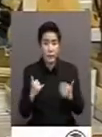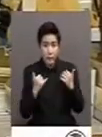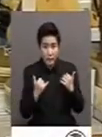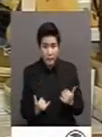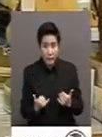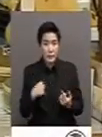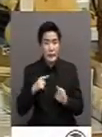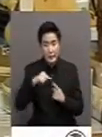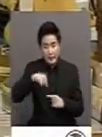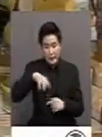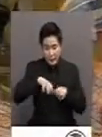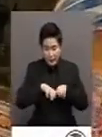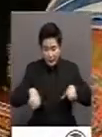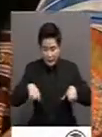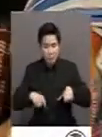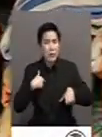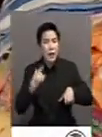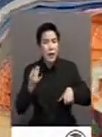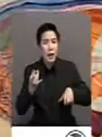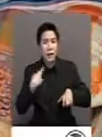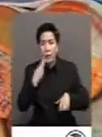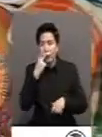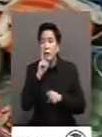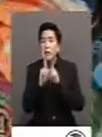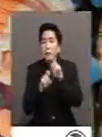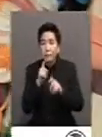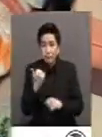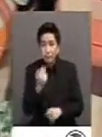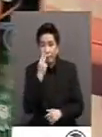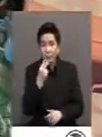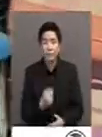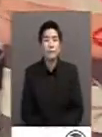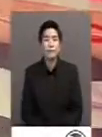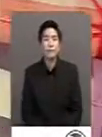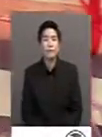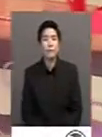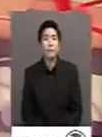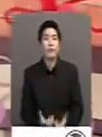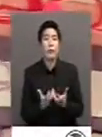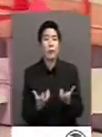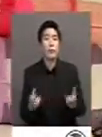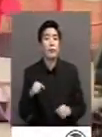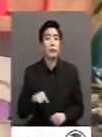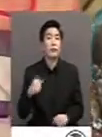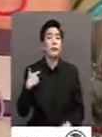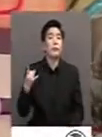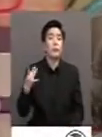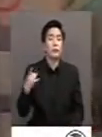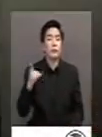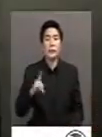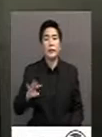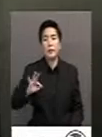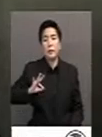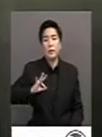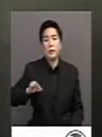าถบูธนี้จะมีอะไรน่าสนใจกันบ้างเดี๋ยวเรามาสอบถามกันหน่อยค่ะ ค่ะผลิตภัณฑ์ของเราเนี่ยก็เป็นผลิตภัณฑ์ของสมาชิ